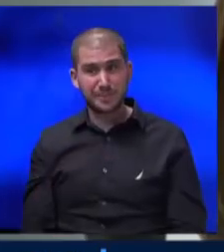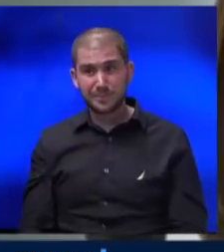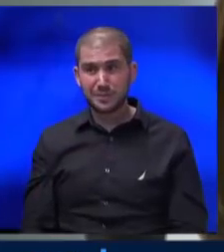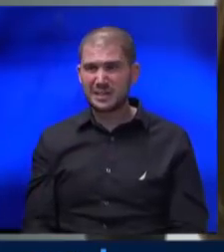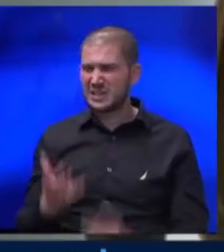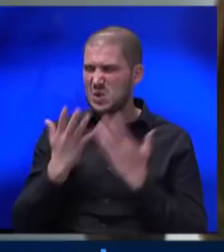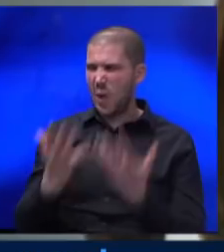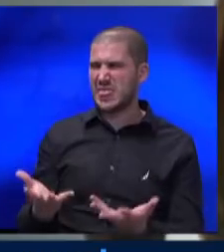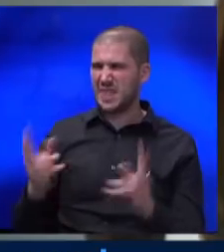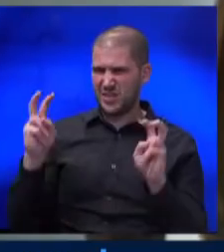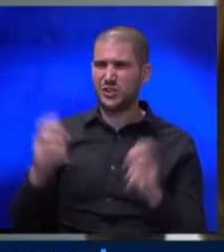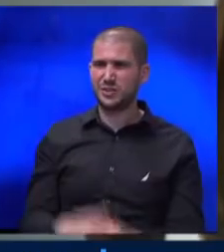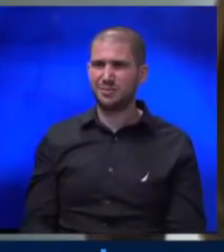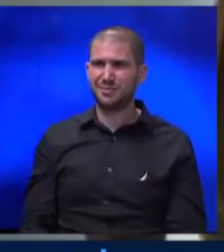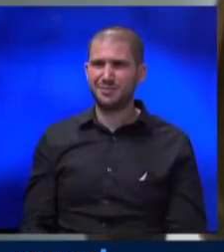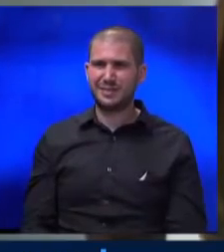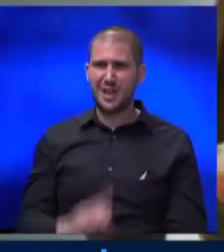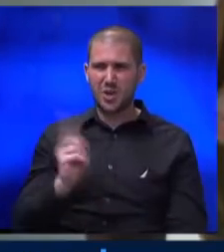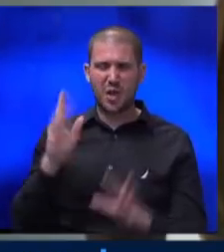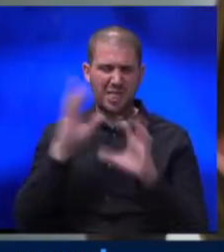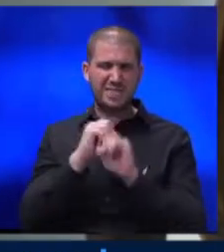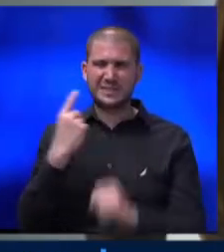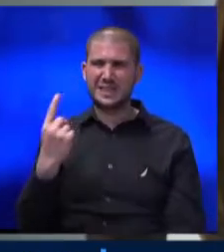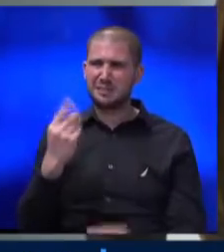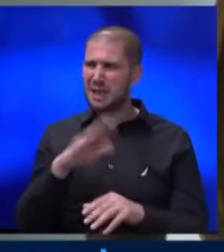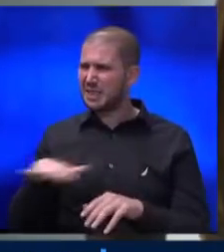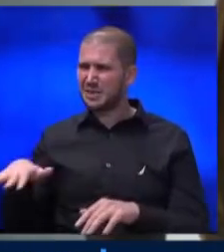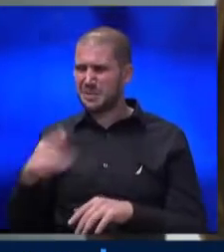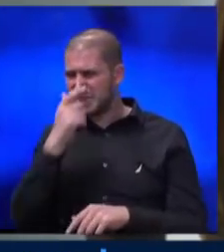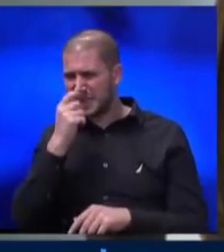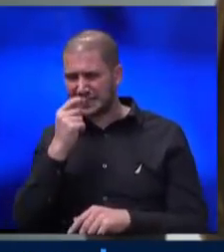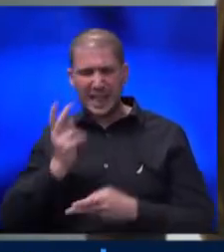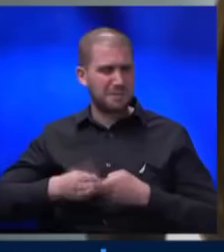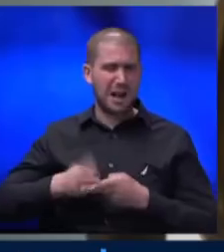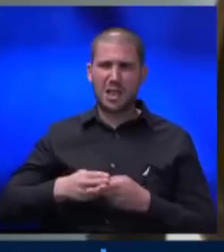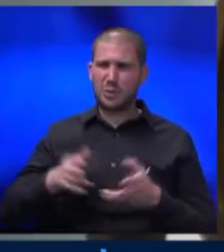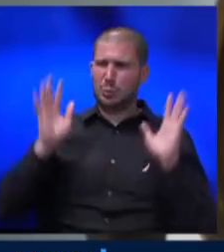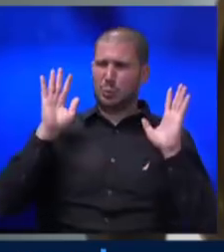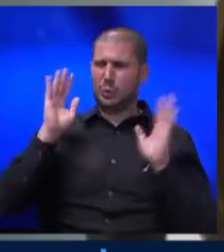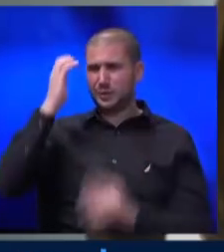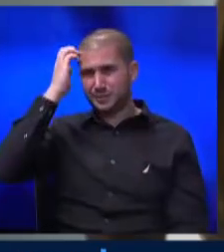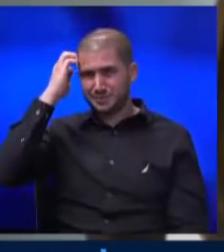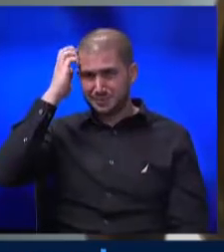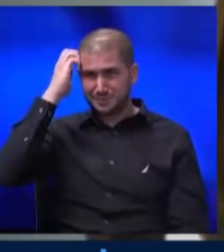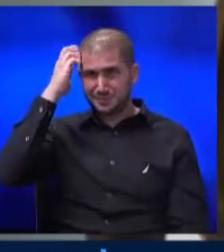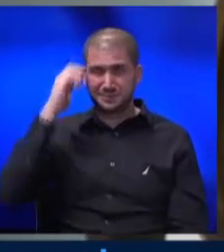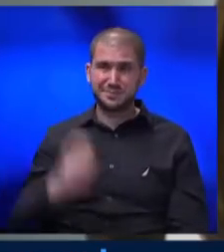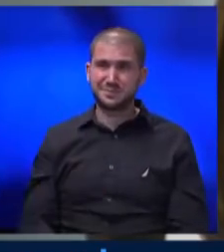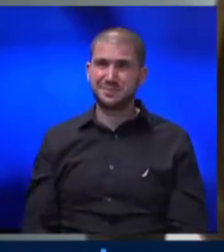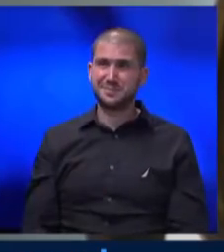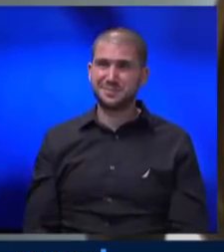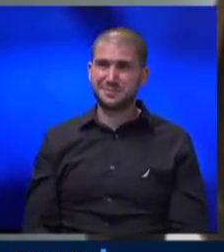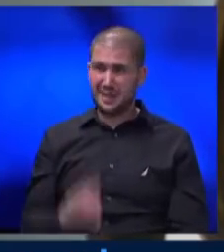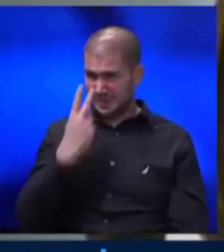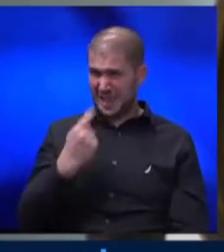גועל נפש. בכלל הקונספט הזה, מלא ילדים. נזלת. מחלות. נראה